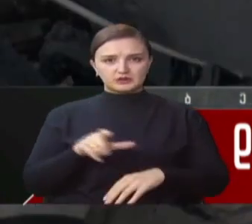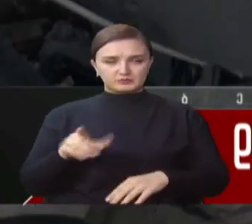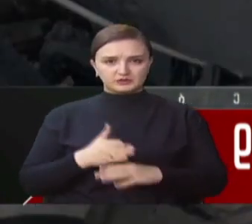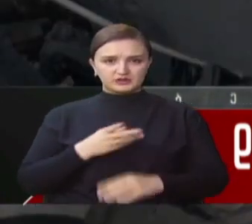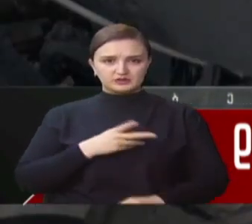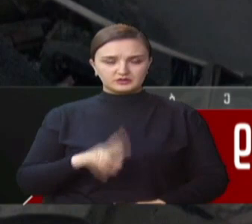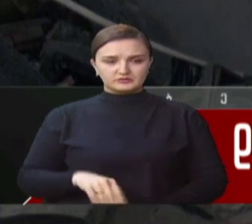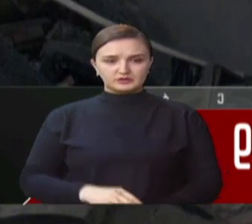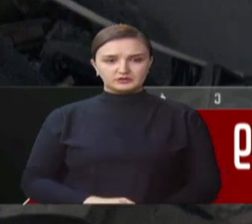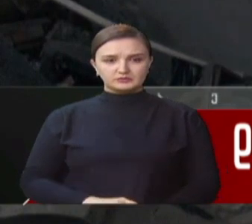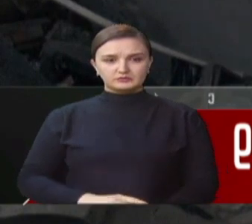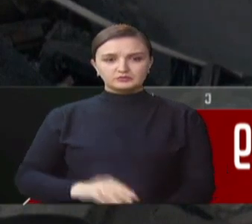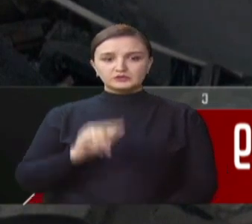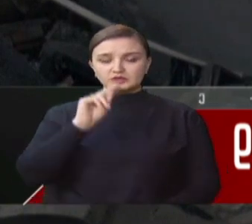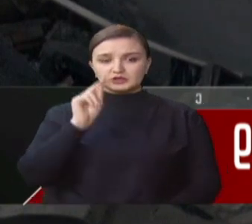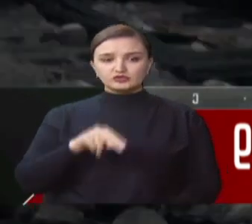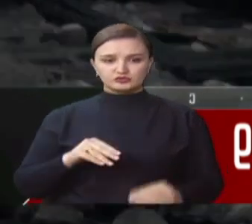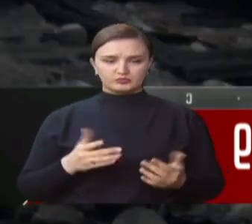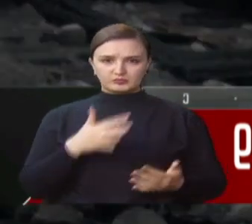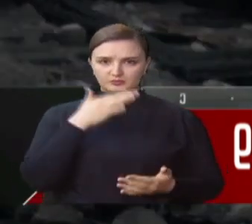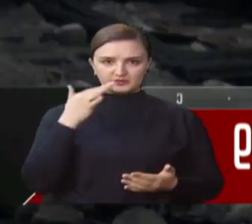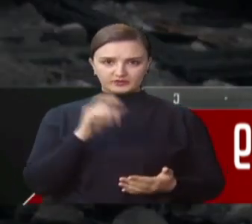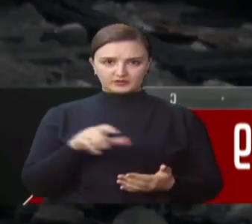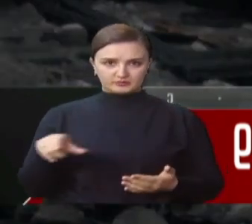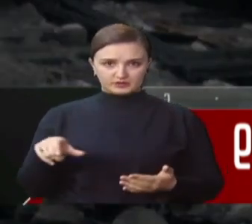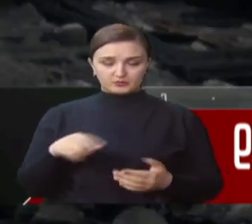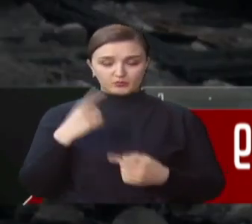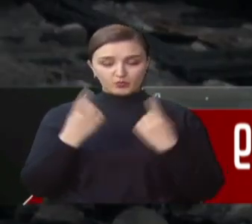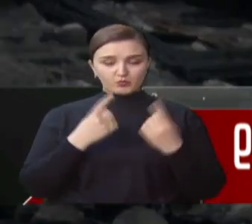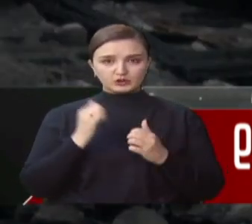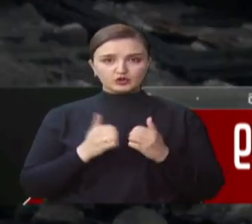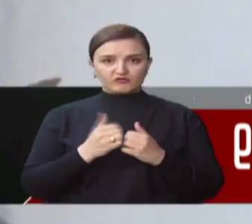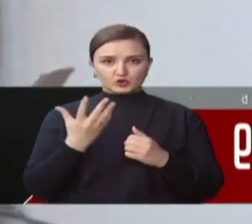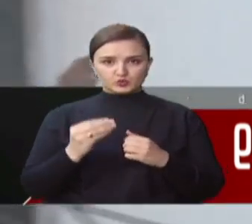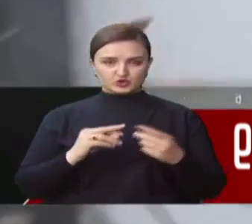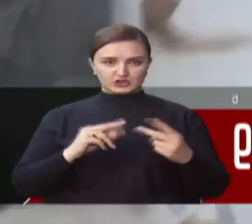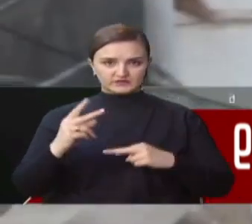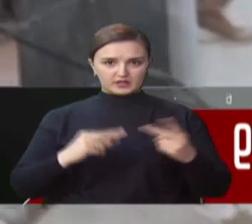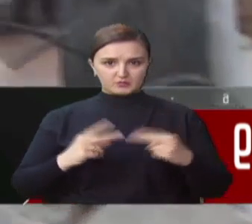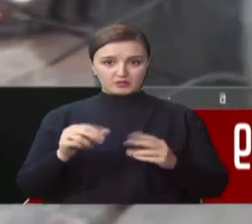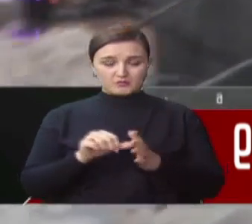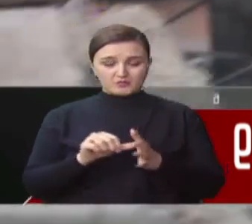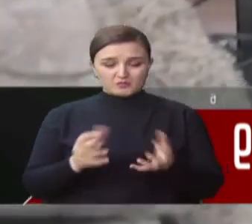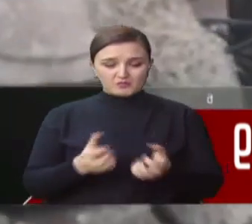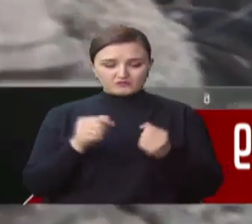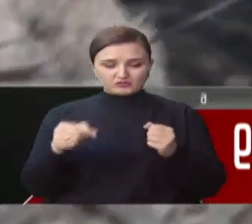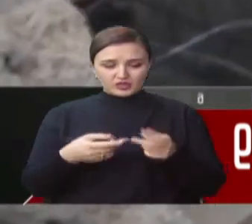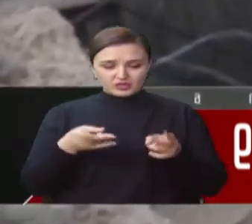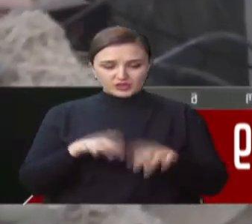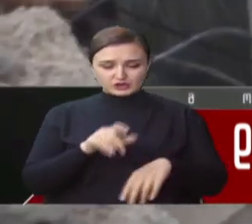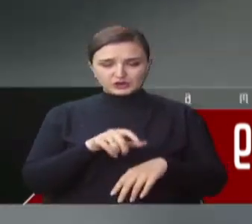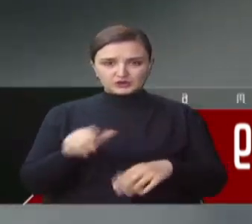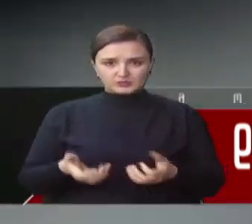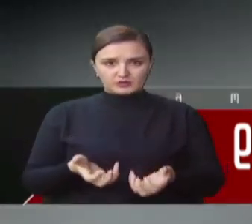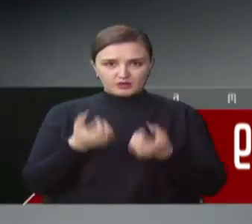ადამიანია გარდაცვლილი. დაშავებული კი ათეულობით ათასი. Მონაცემები ყოველ წუთში იცვლება. Მაშველები ნანგრევებში ჩარჩენილი